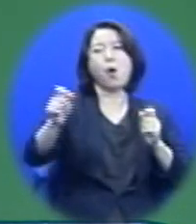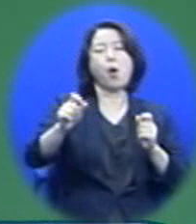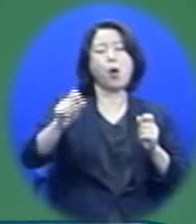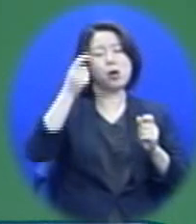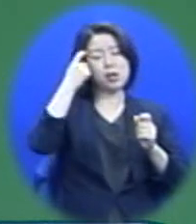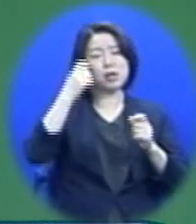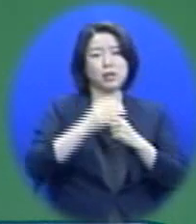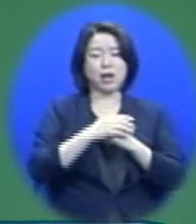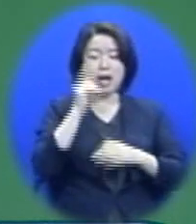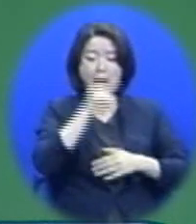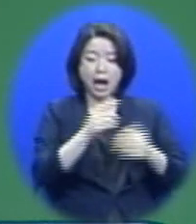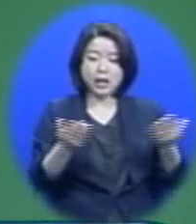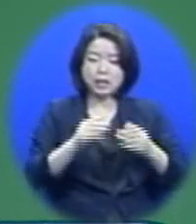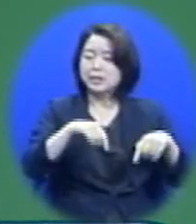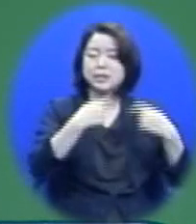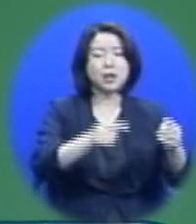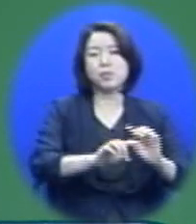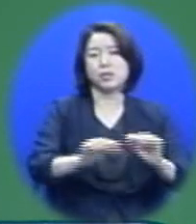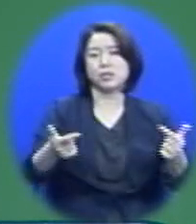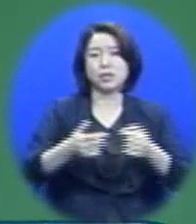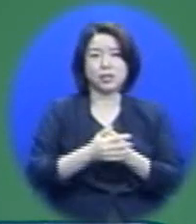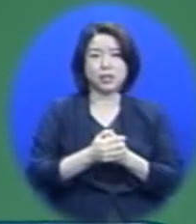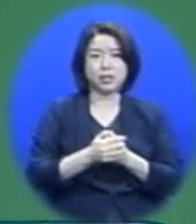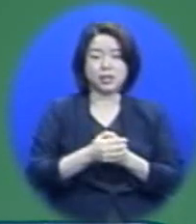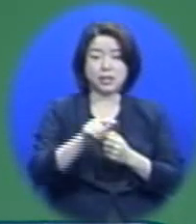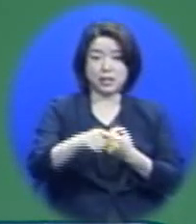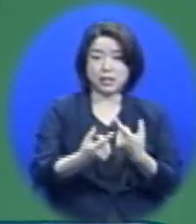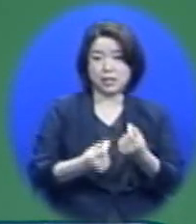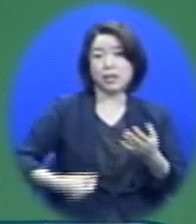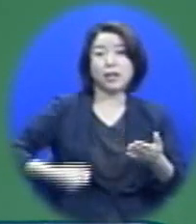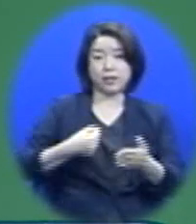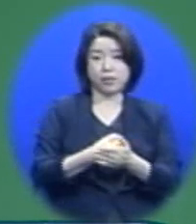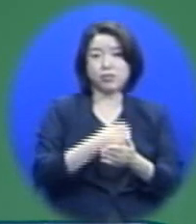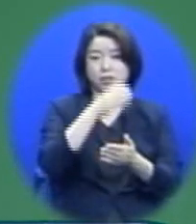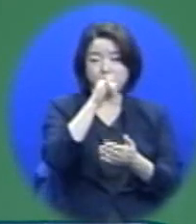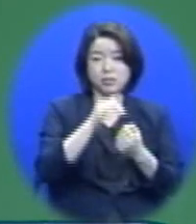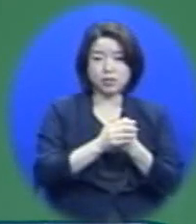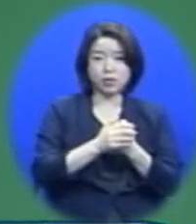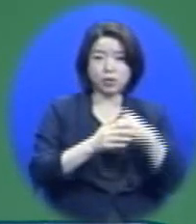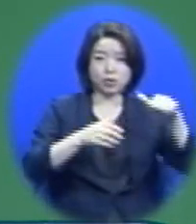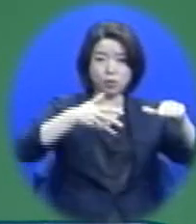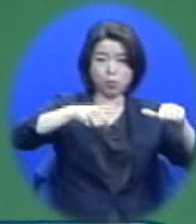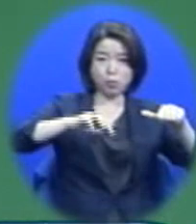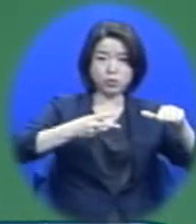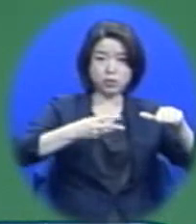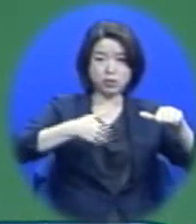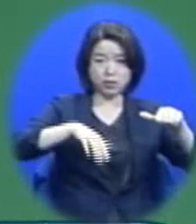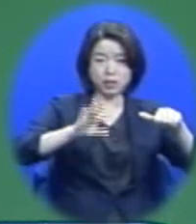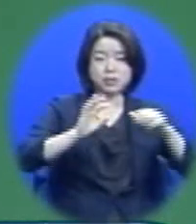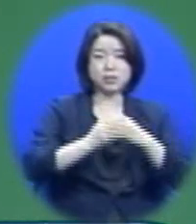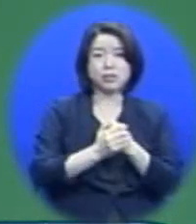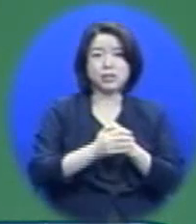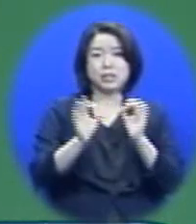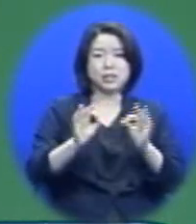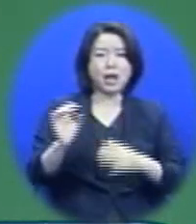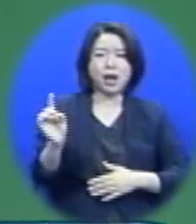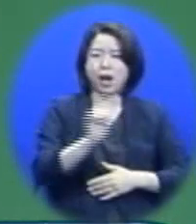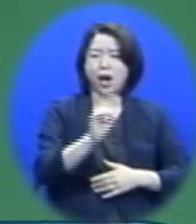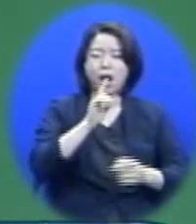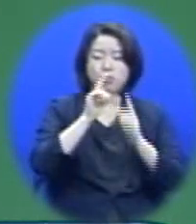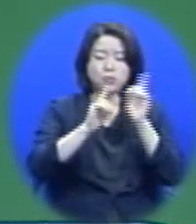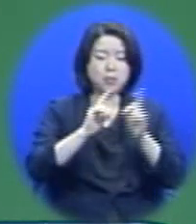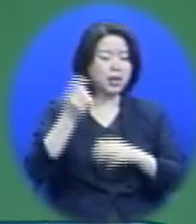일에는 참여하지 않겠습니다. 그렇게 결단합니다. 그러면서 5절에 가서는 이제는 아무 말이나